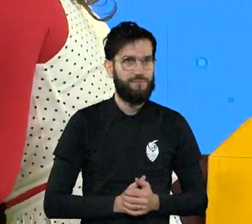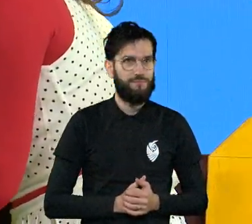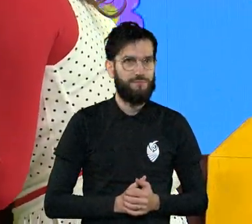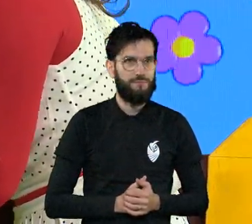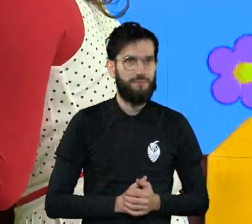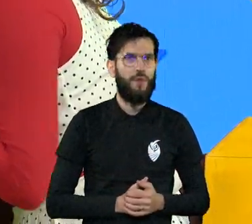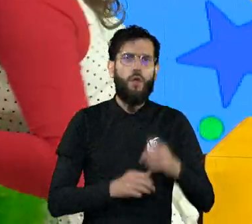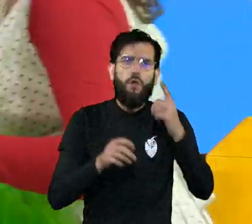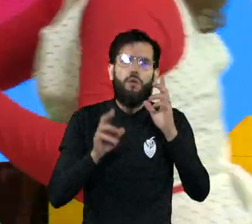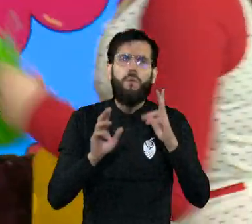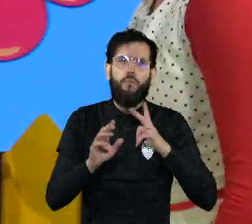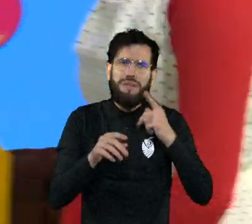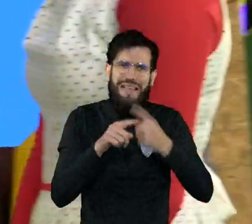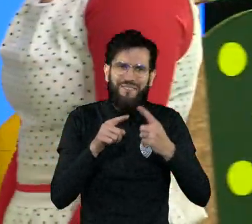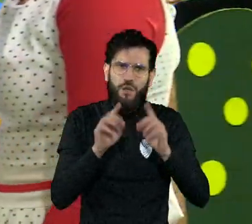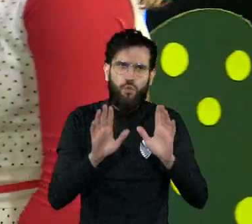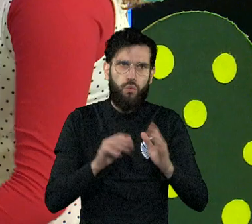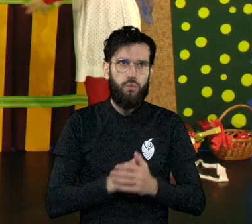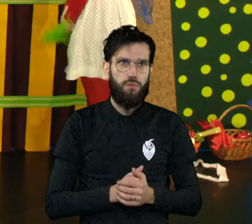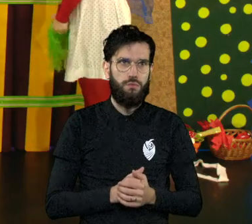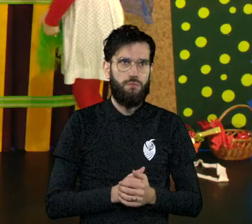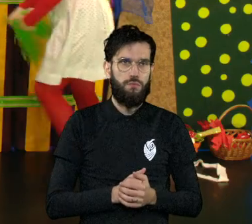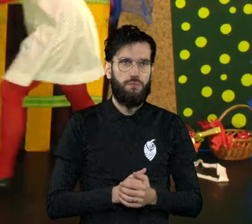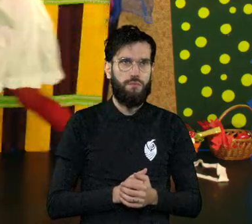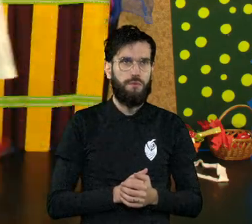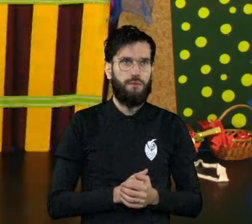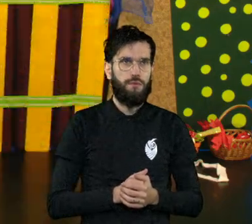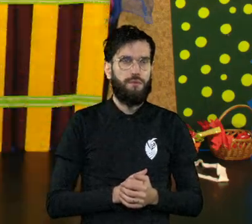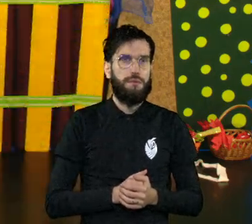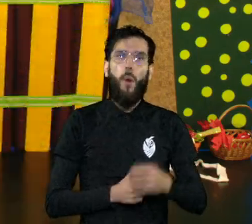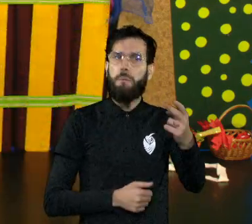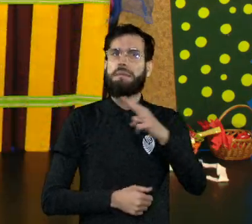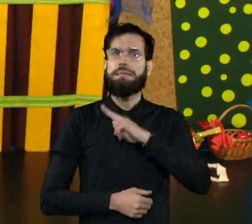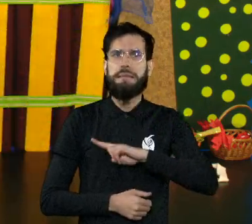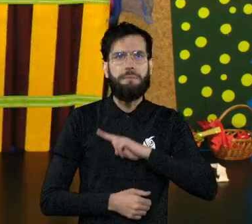Počkaj, za chvíľku to už bude. No, tak Murko je veľmi netrpezlivý.